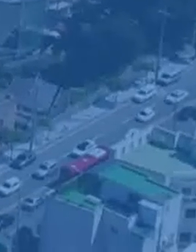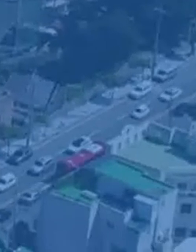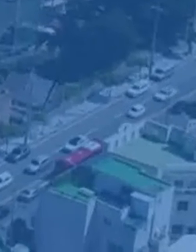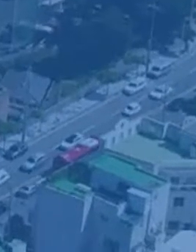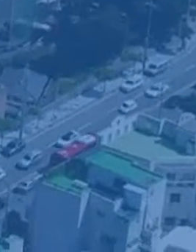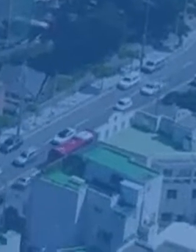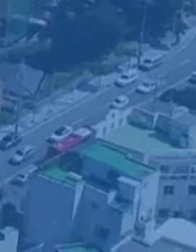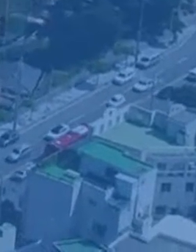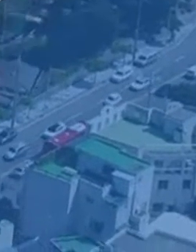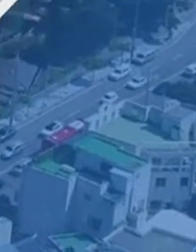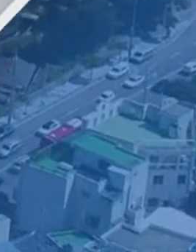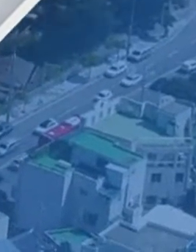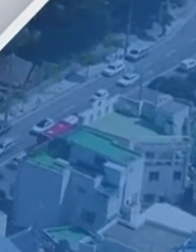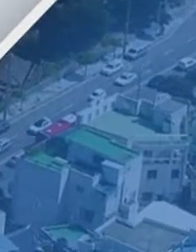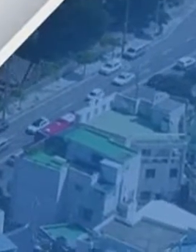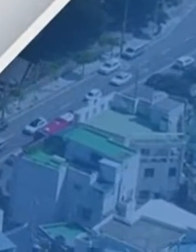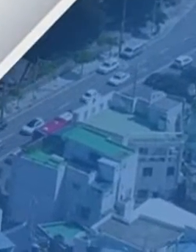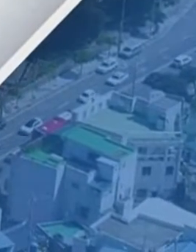아 으